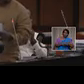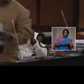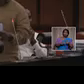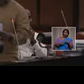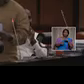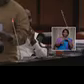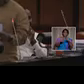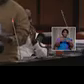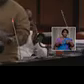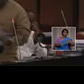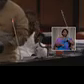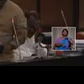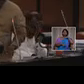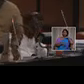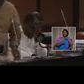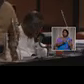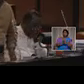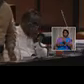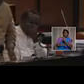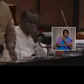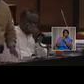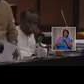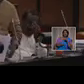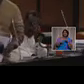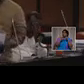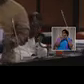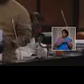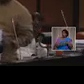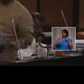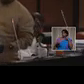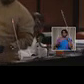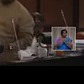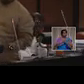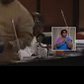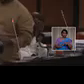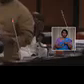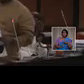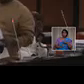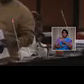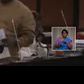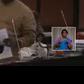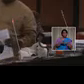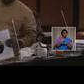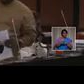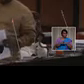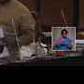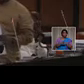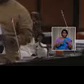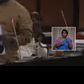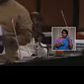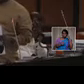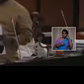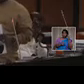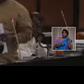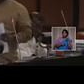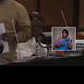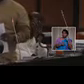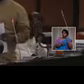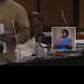மிரட்டியிருக்கின்றார். இந்த நிலைமை மாறுபட வேண்டும். இதற்கு மேலாக இன்று பொருளாதாரம் அதாள பாதாளத்திலே